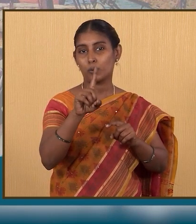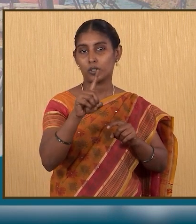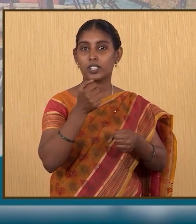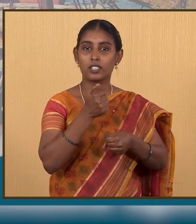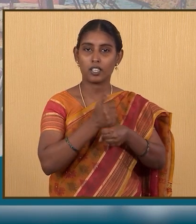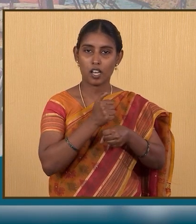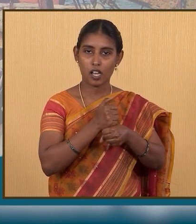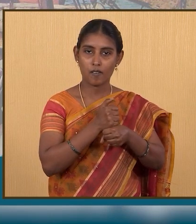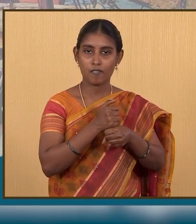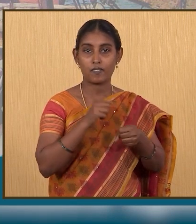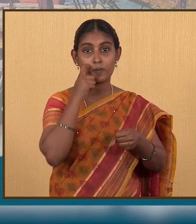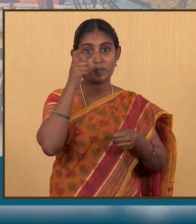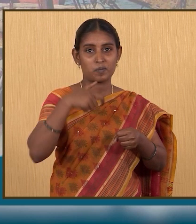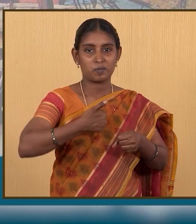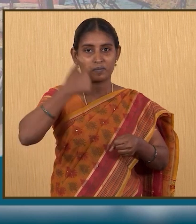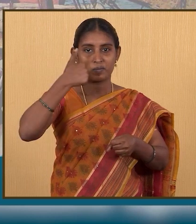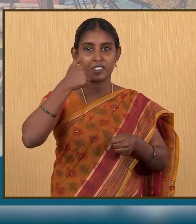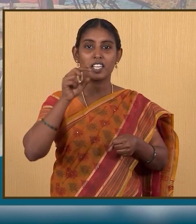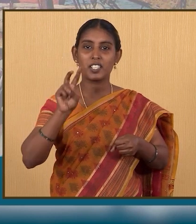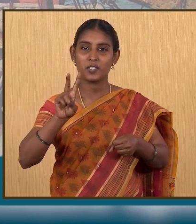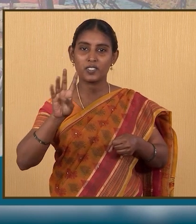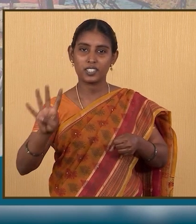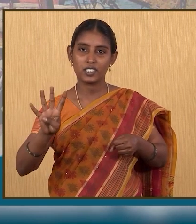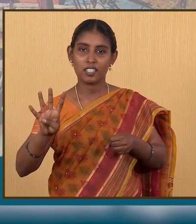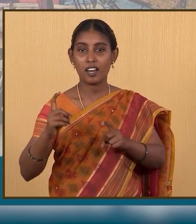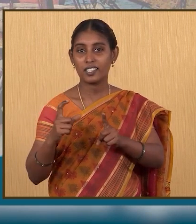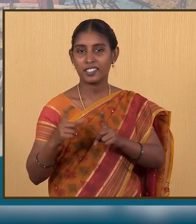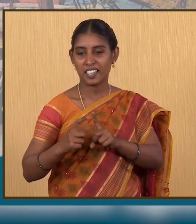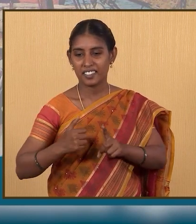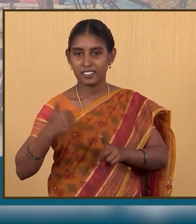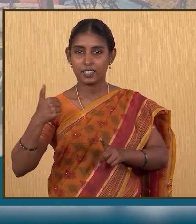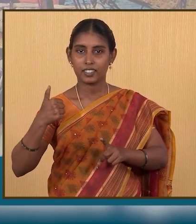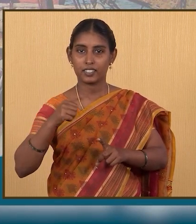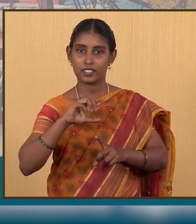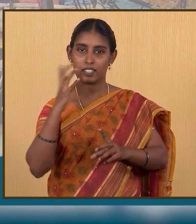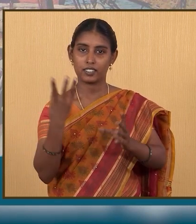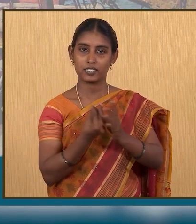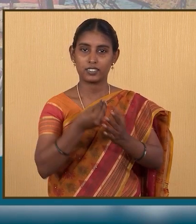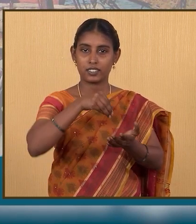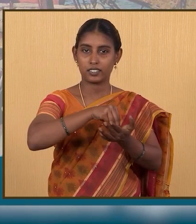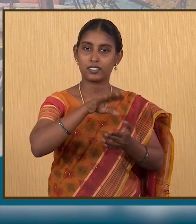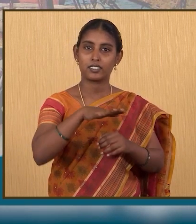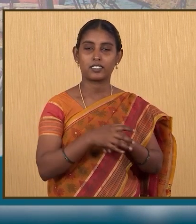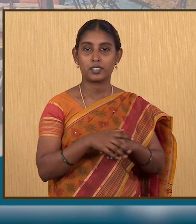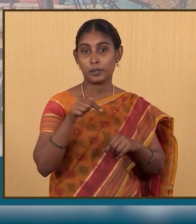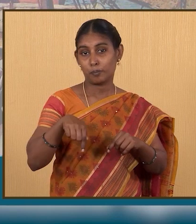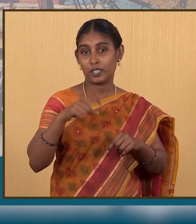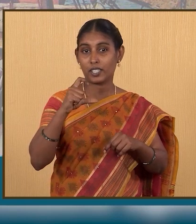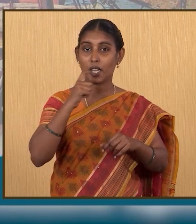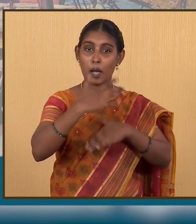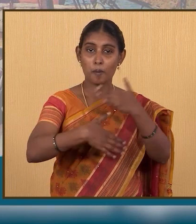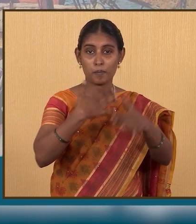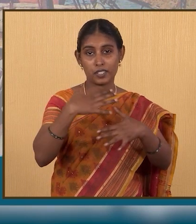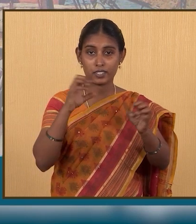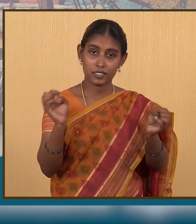பார்த்தோன்னா, ஒரு கவர்னர், 24 இயக்குநர்களை கொண்டதாக இருந்தது. சரி, இங்கிலாந்தில் பர்மிஷன் வாங்கியாச்சு,